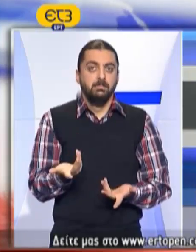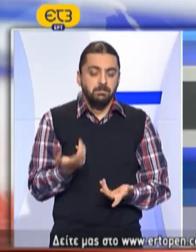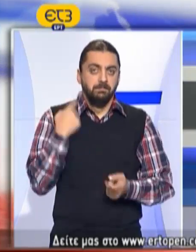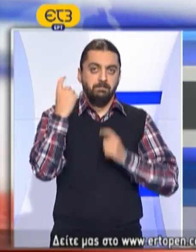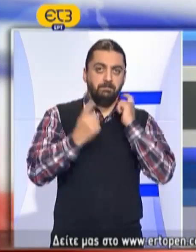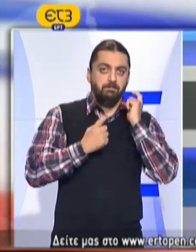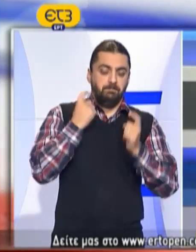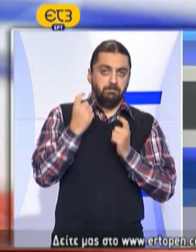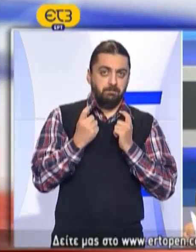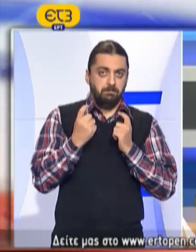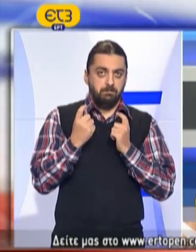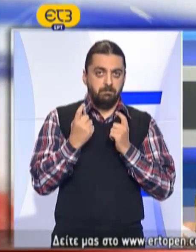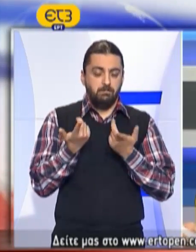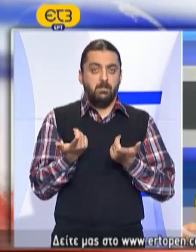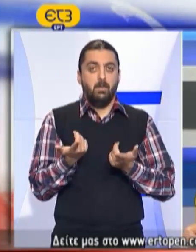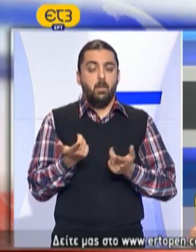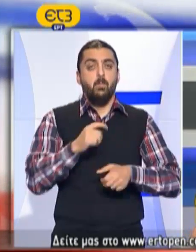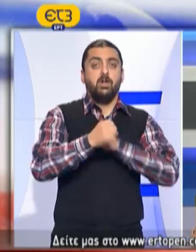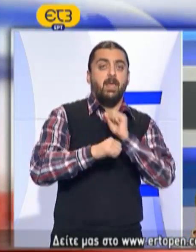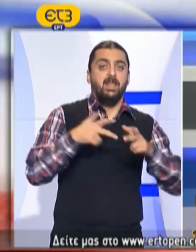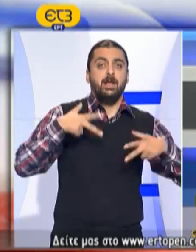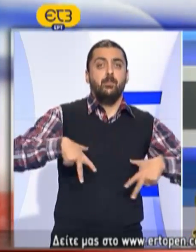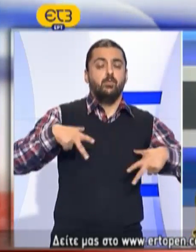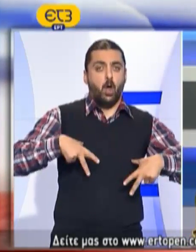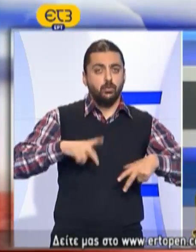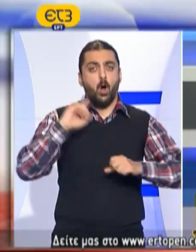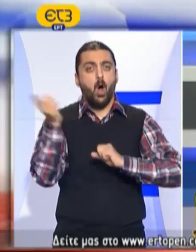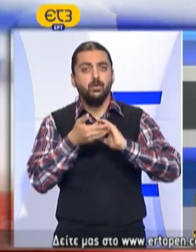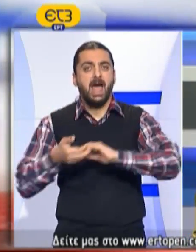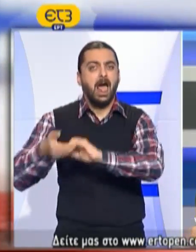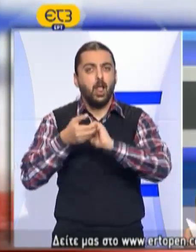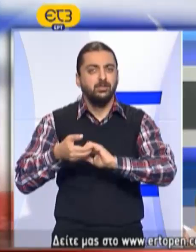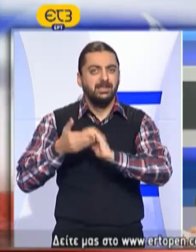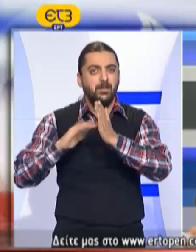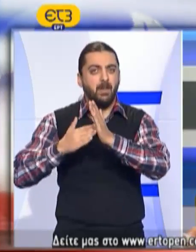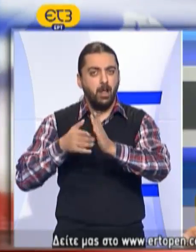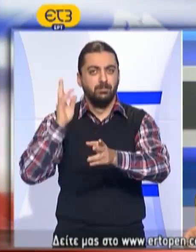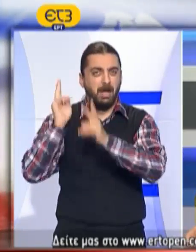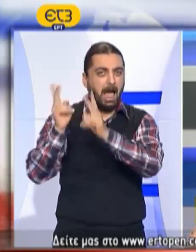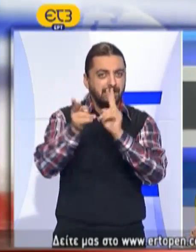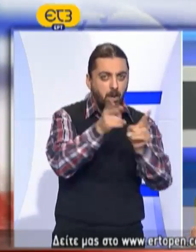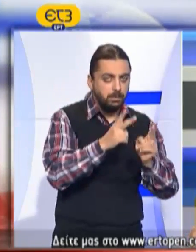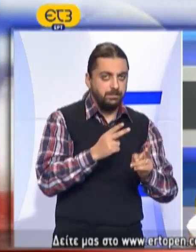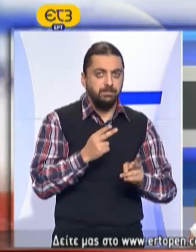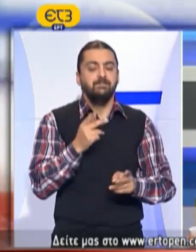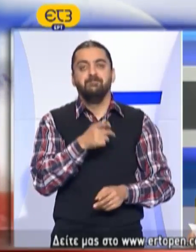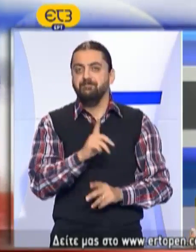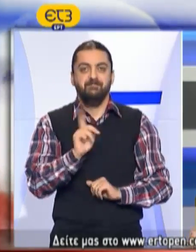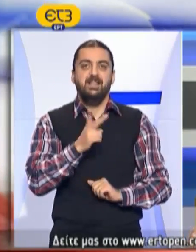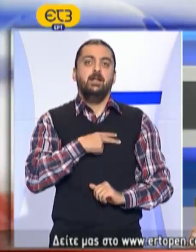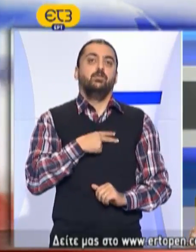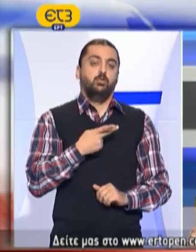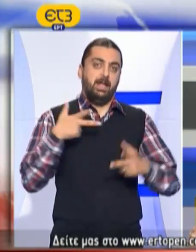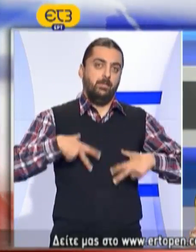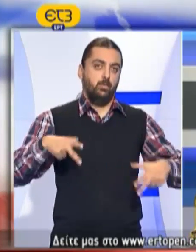βγει και να ενοχοποιήσει όλο το συνδικαλιστικό κίνημα, νομίζω ότι είναι ιδιαίτερα επιπόλαια ενέργεια από πλευράς του